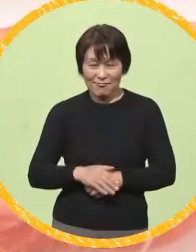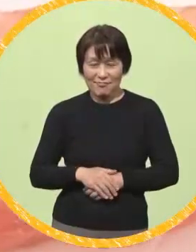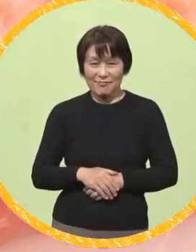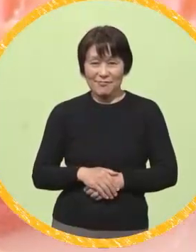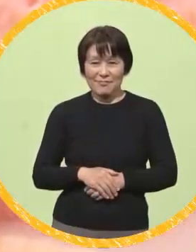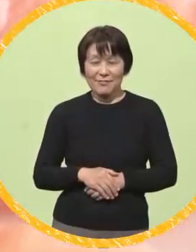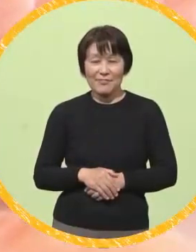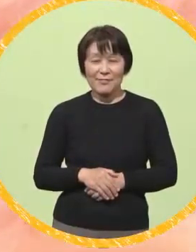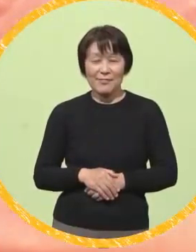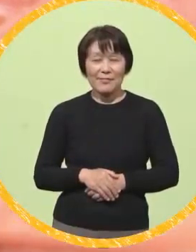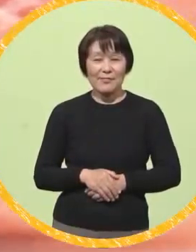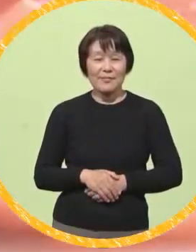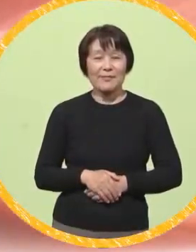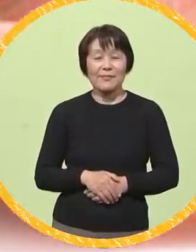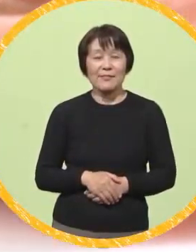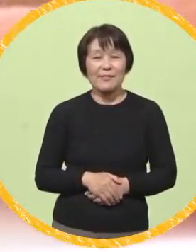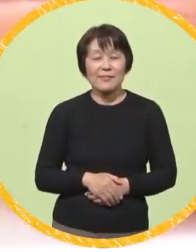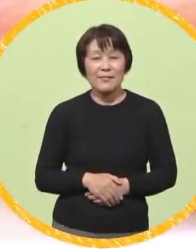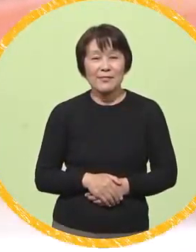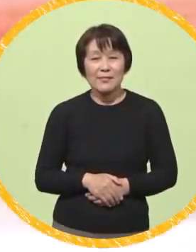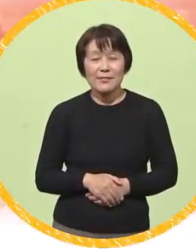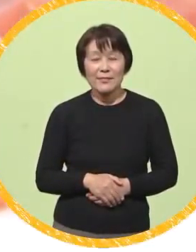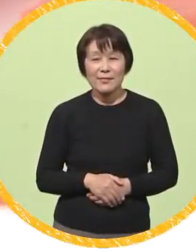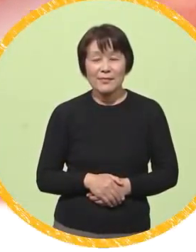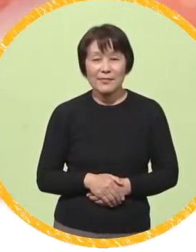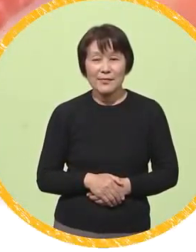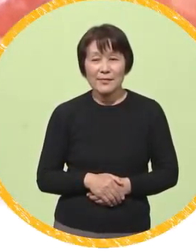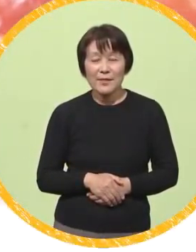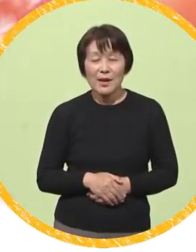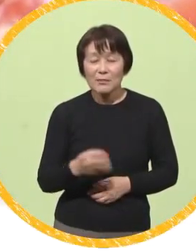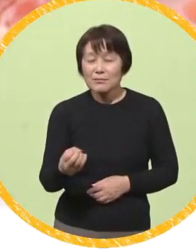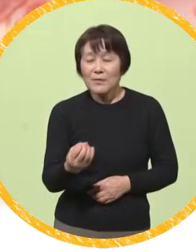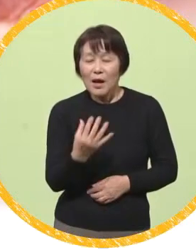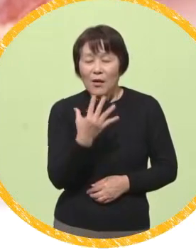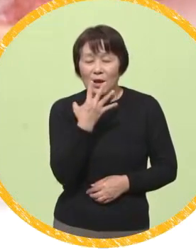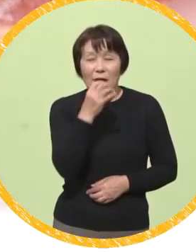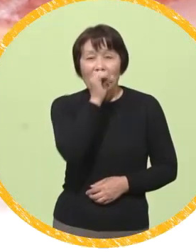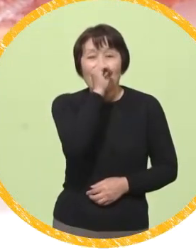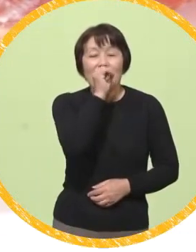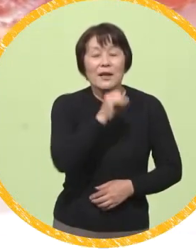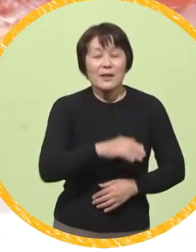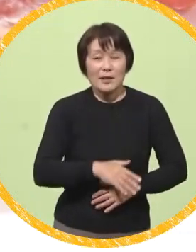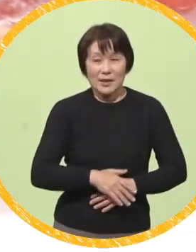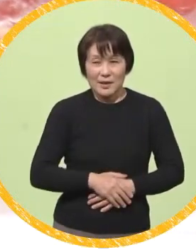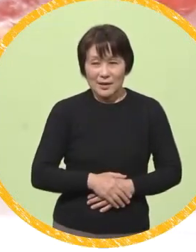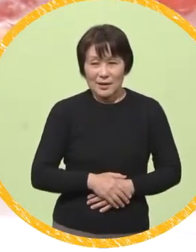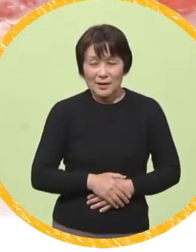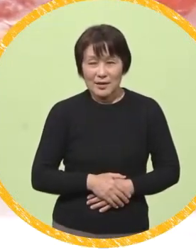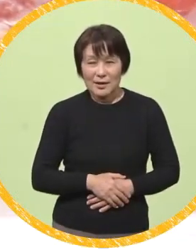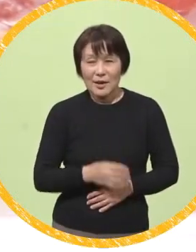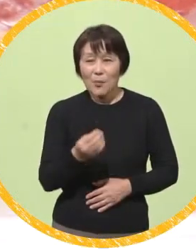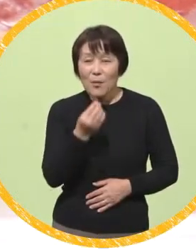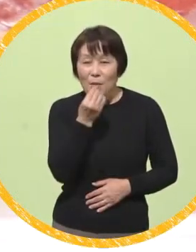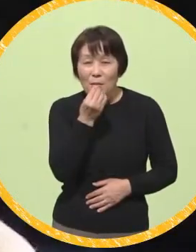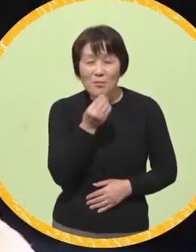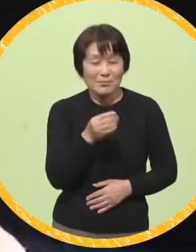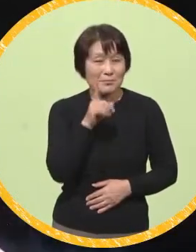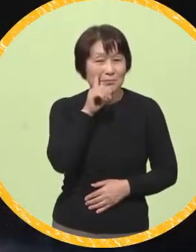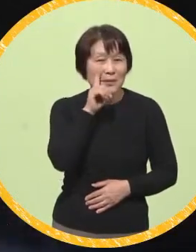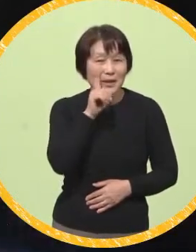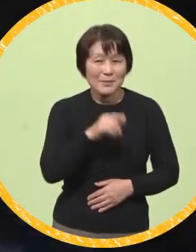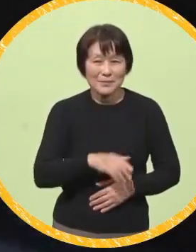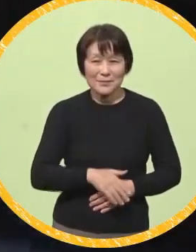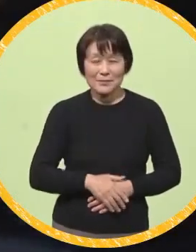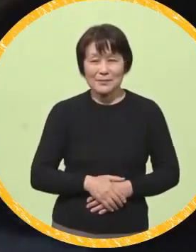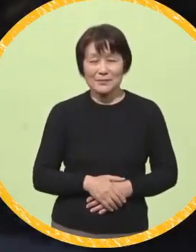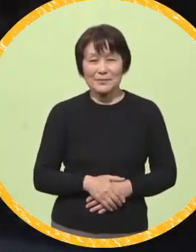うな色になってます。 ねえ。あ、もういい香りがする。いただきます。